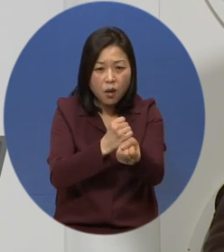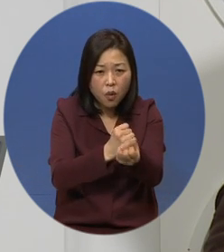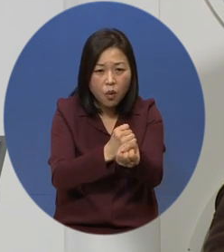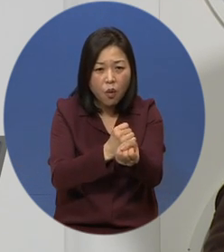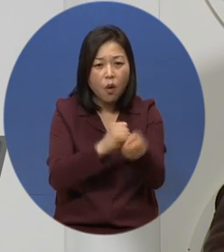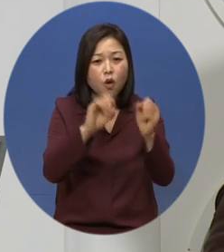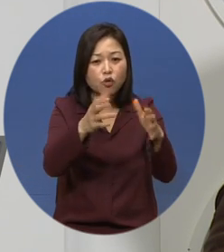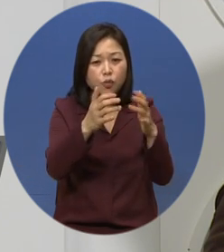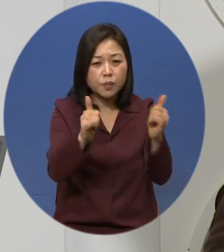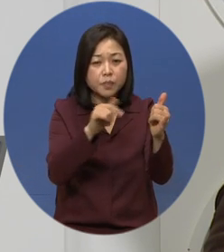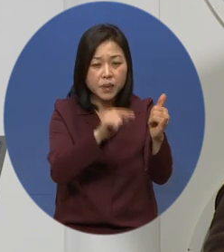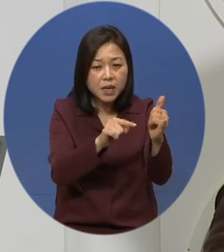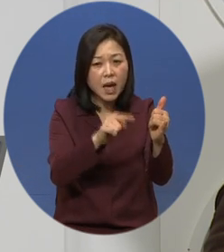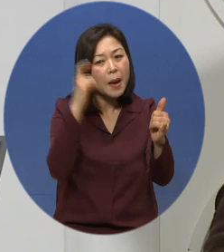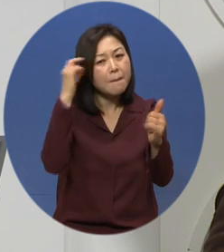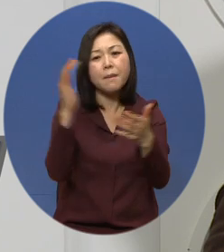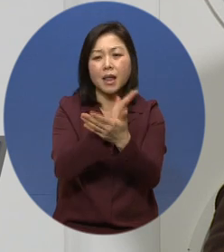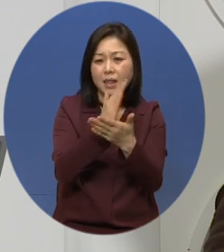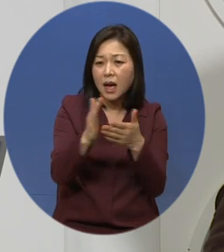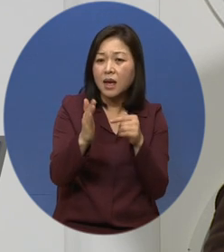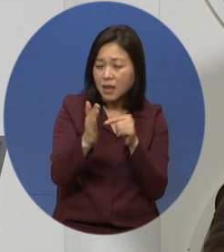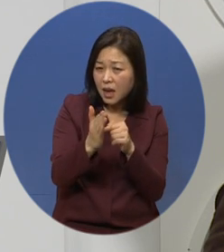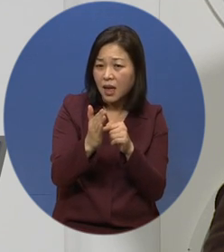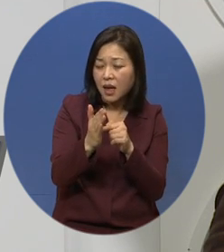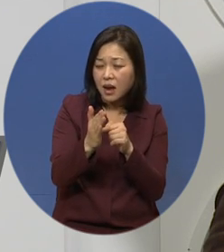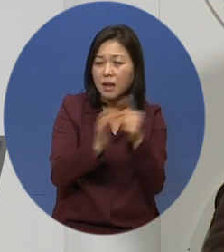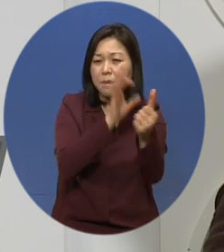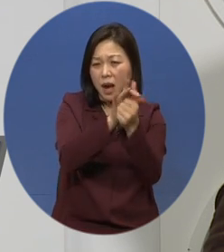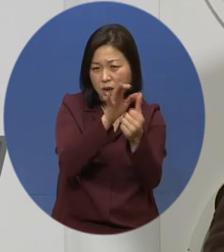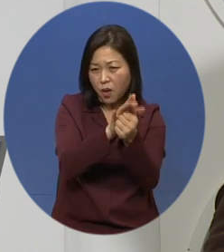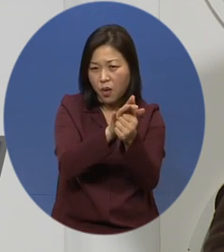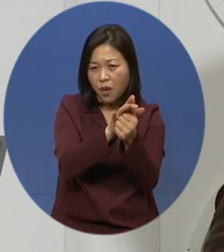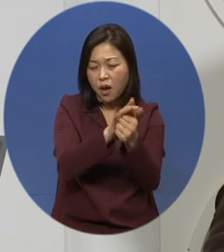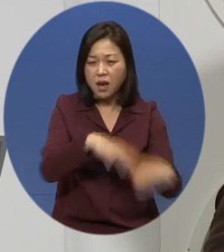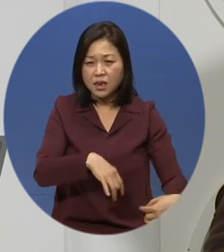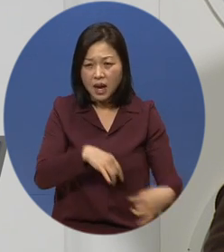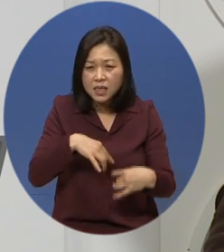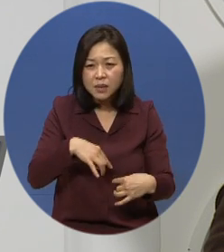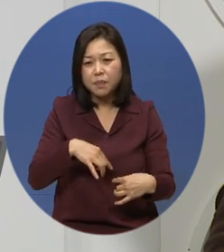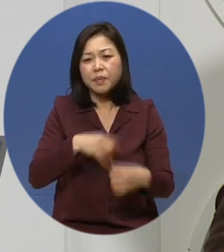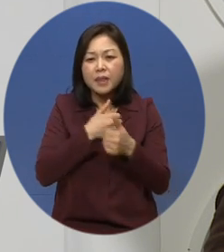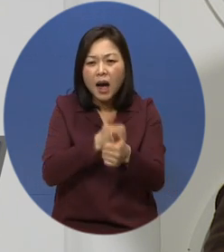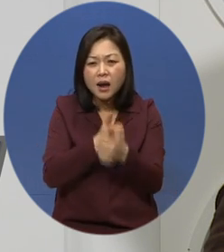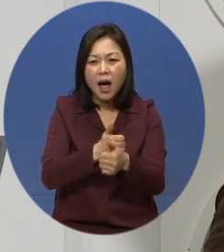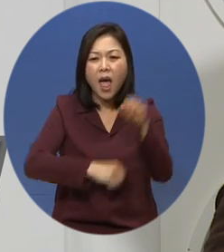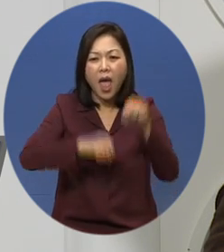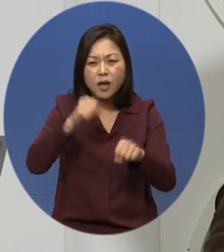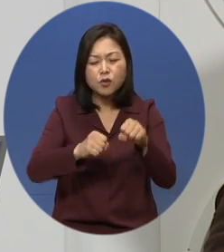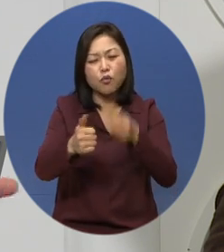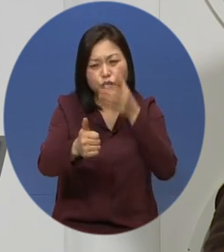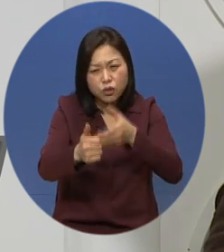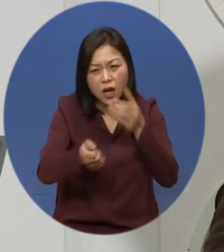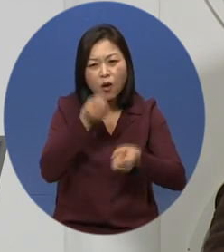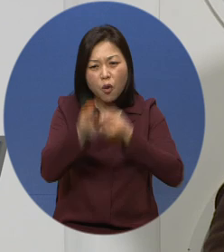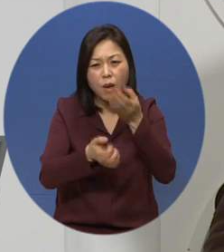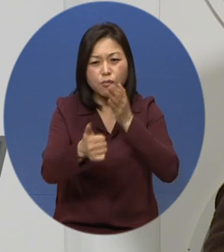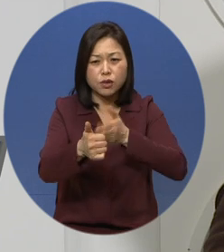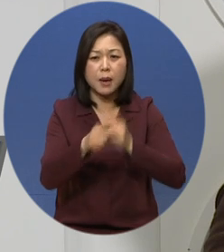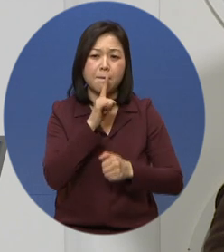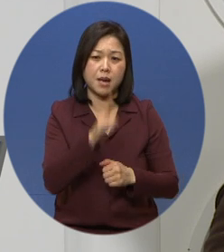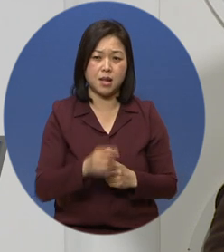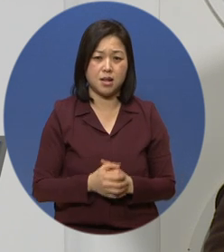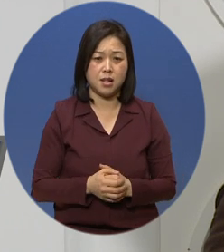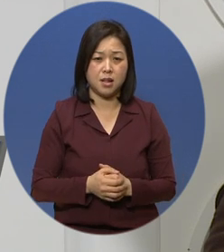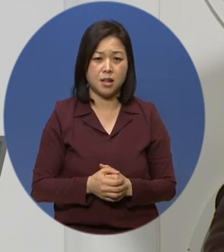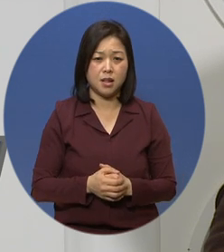국민의 국민에 판 날에 맺기 십시오 양심에 따라 행동하세요 그걸 얘기하는 거죠 대응 군의